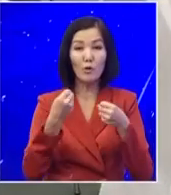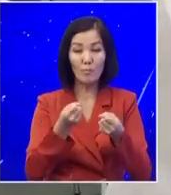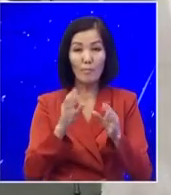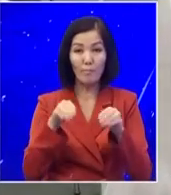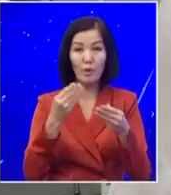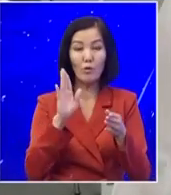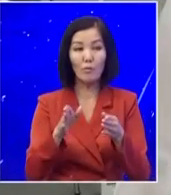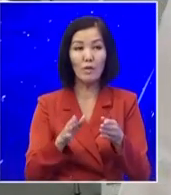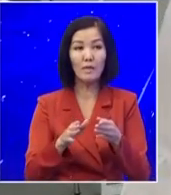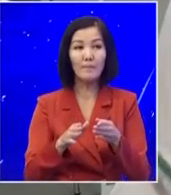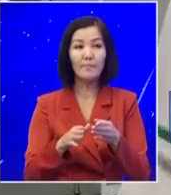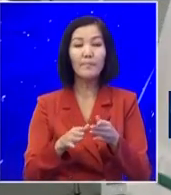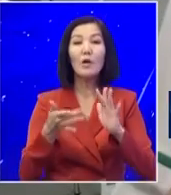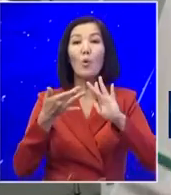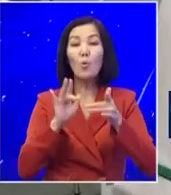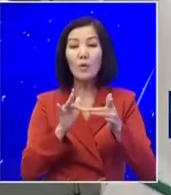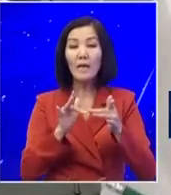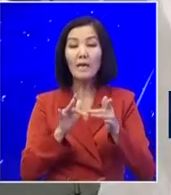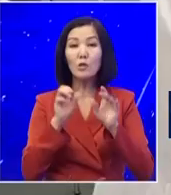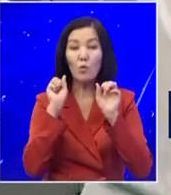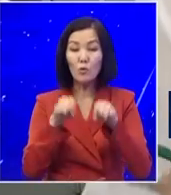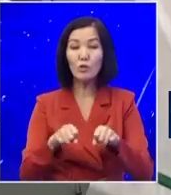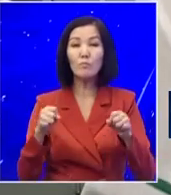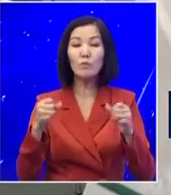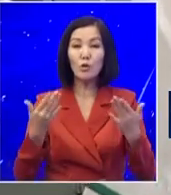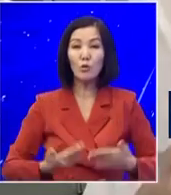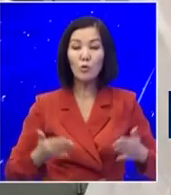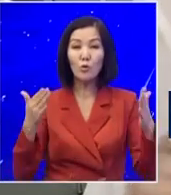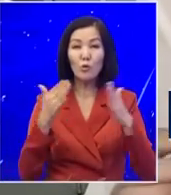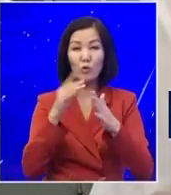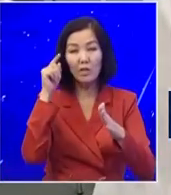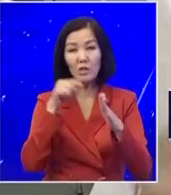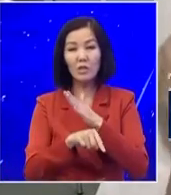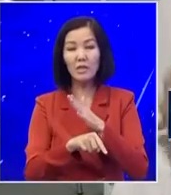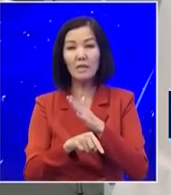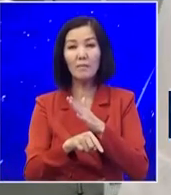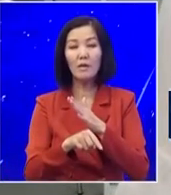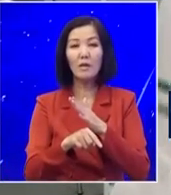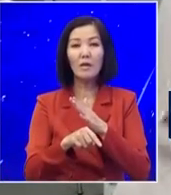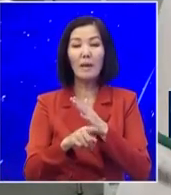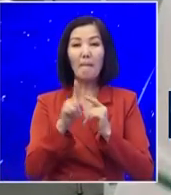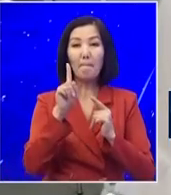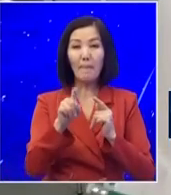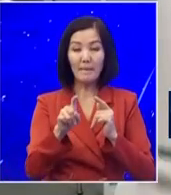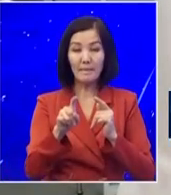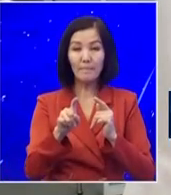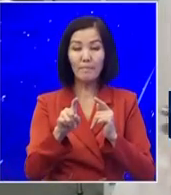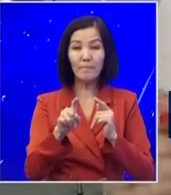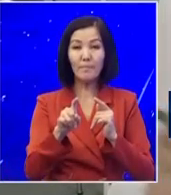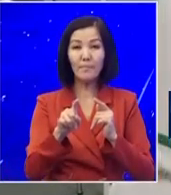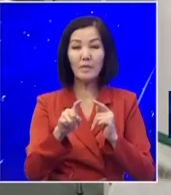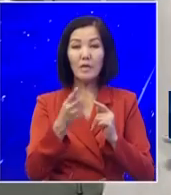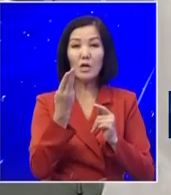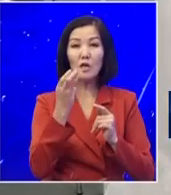банктің ресми сайтына өтіп, қол жетімді тұрғын үй деген жерге кіріп, үш олағы бар батырманы басып, о жерде